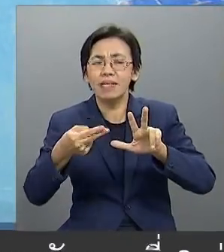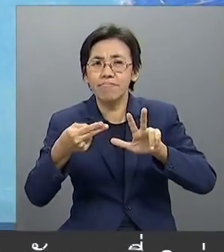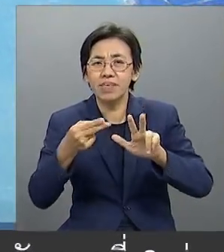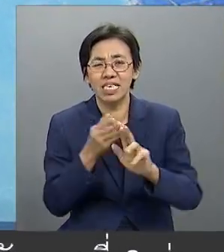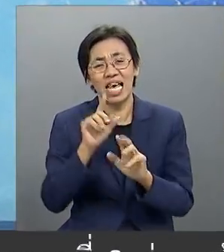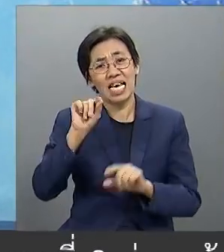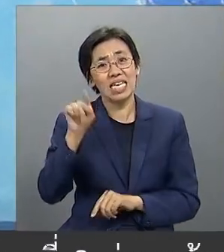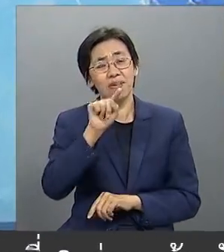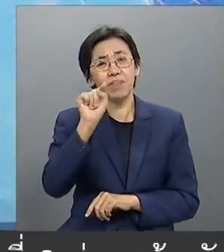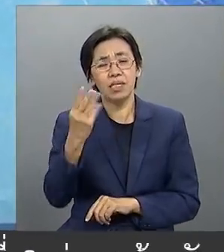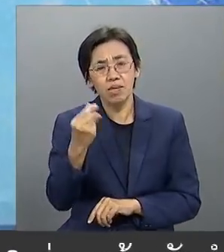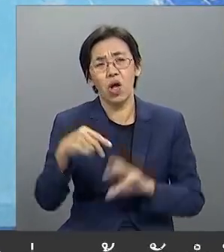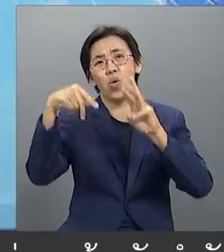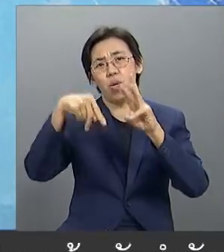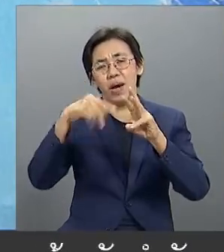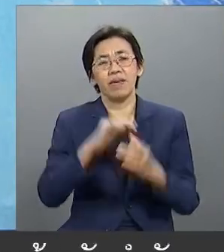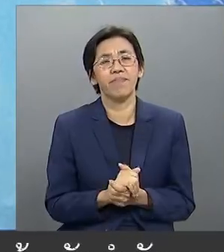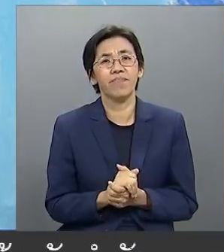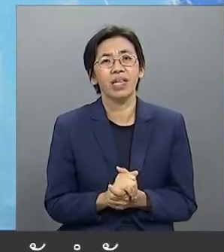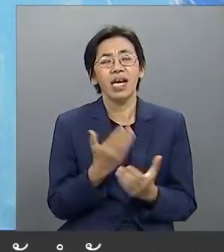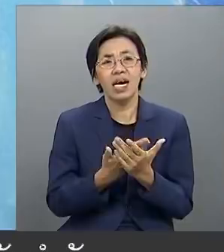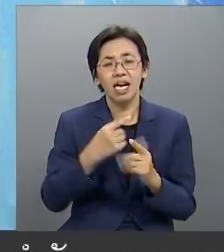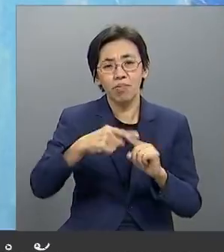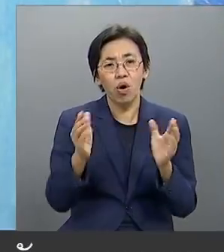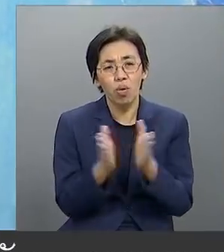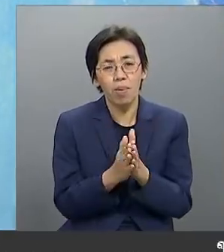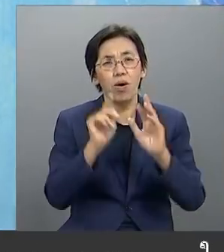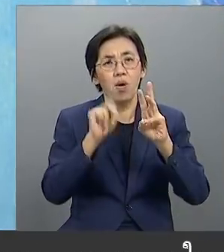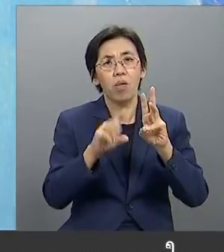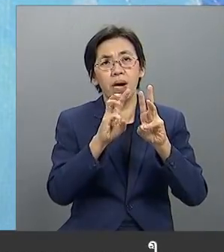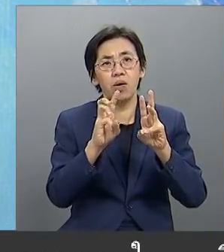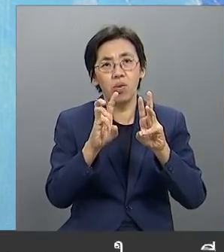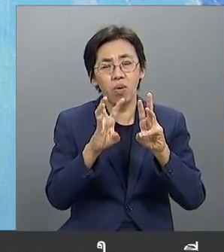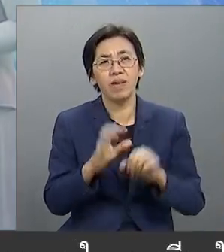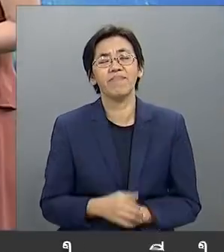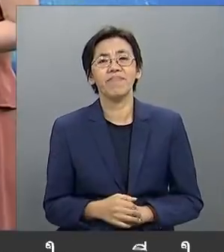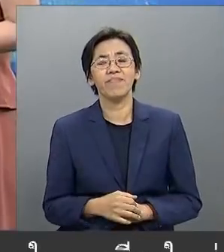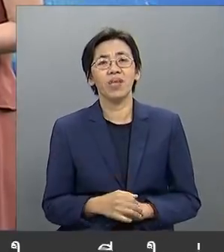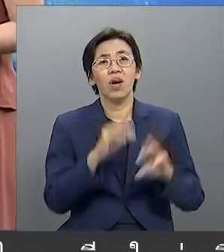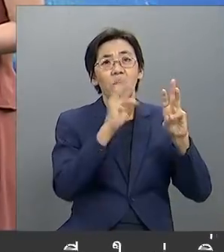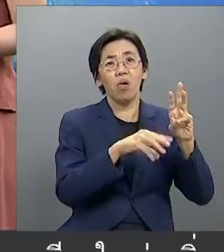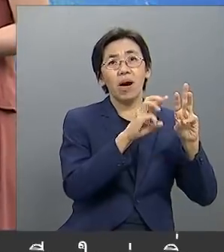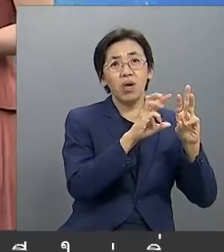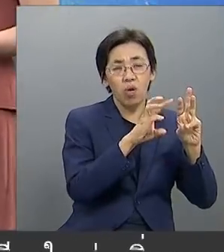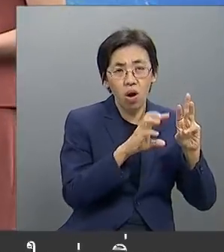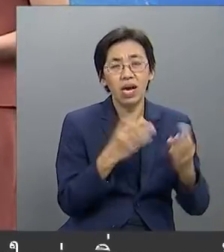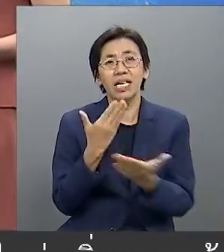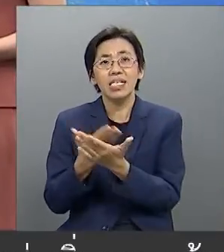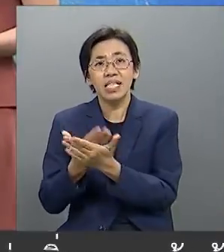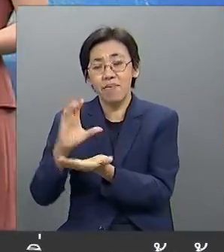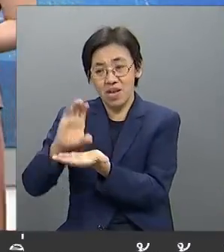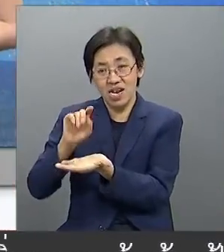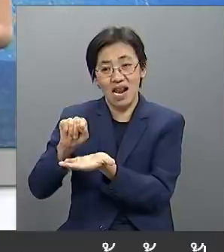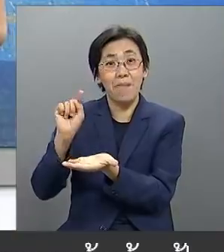ได้เดือนละ 6,000บาท 2ก้อนนี้รวมกันเป็น 6000 600บาทนะคะแล้วถ้ามีเงินบำเหน็จบำนาญตัวใหม่เนี่ย